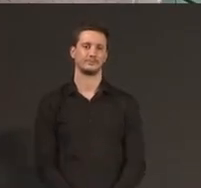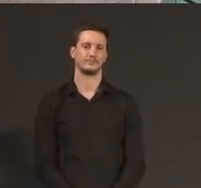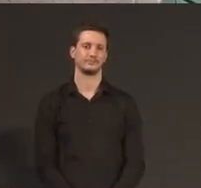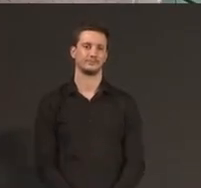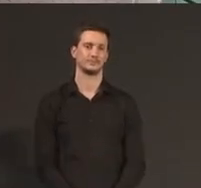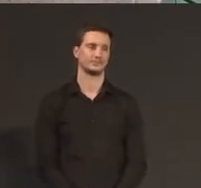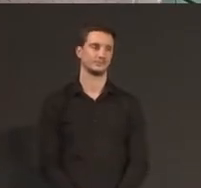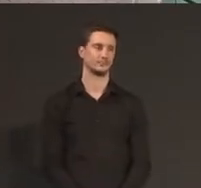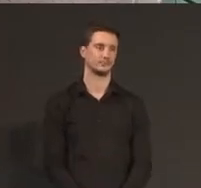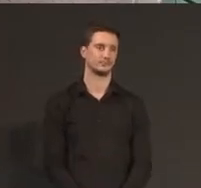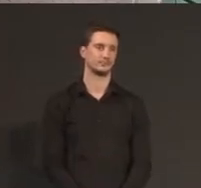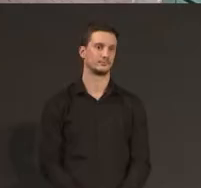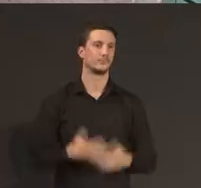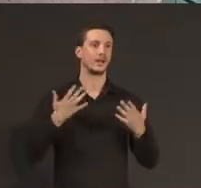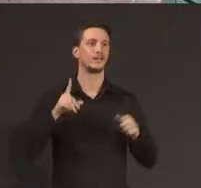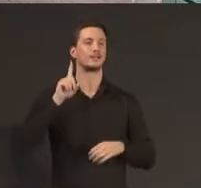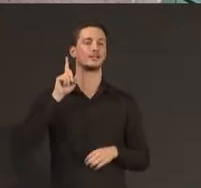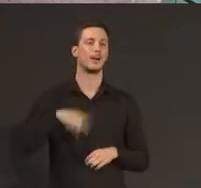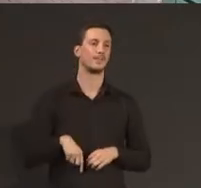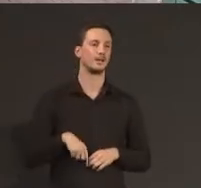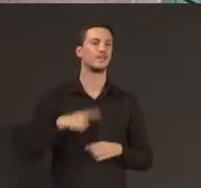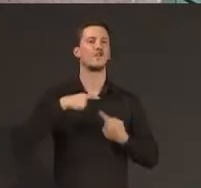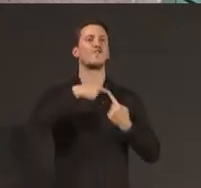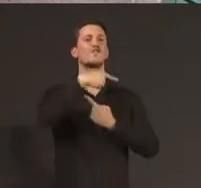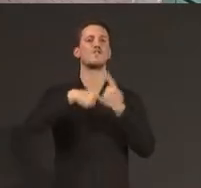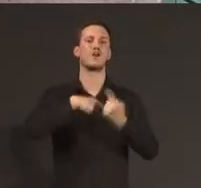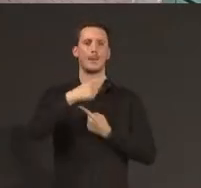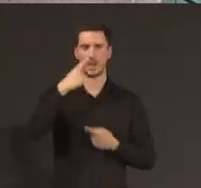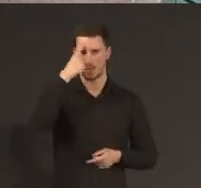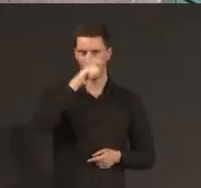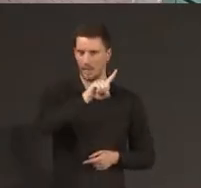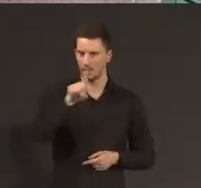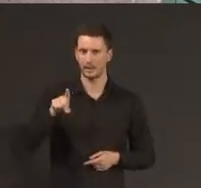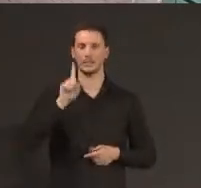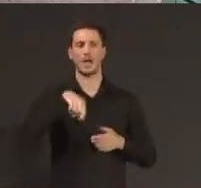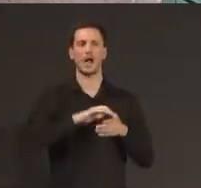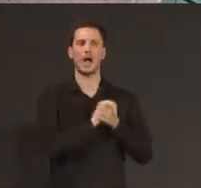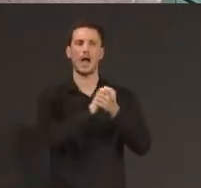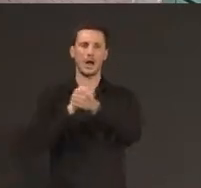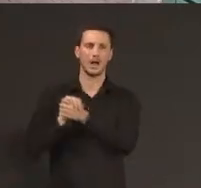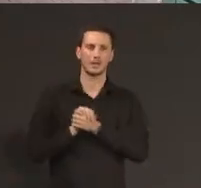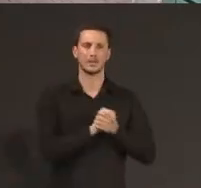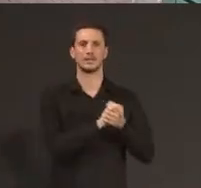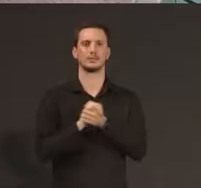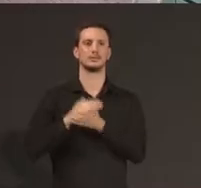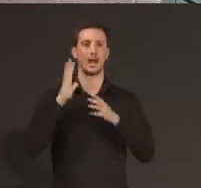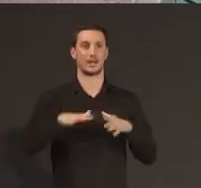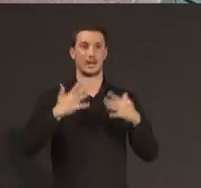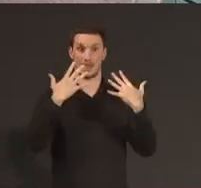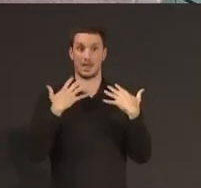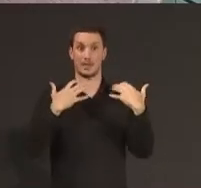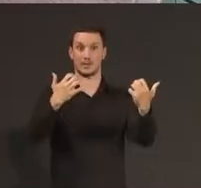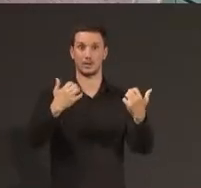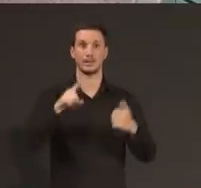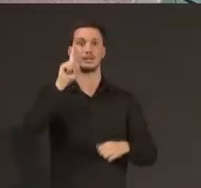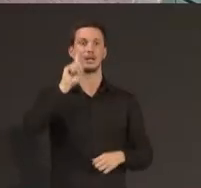Ens acomiadem també dels familiars i amics que són a l'auditori i